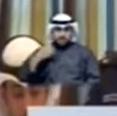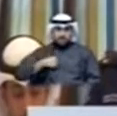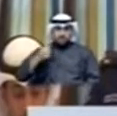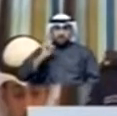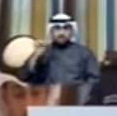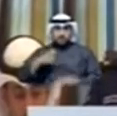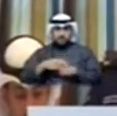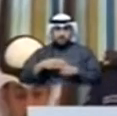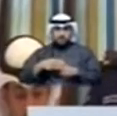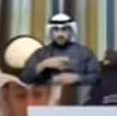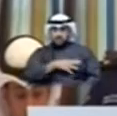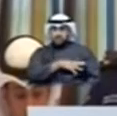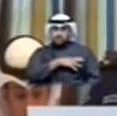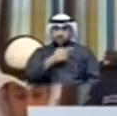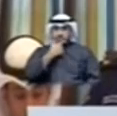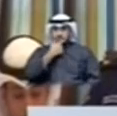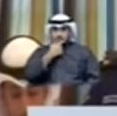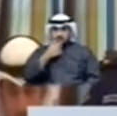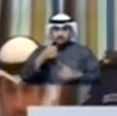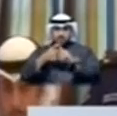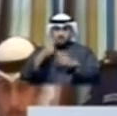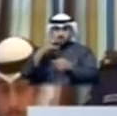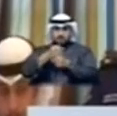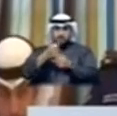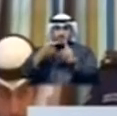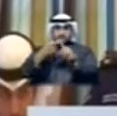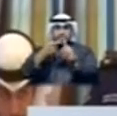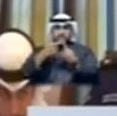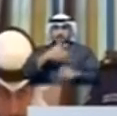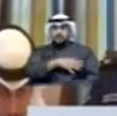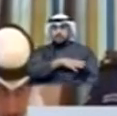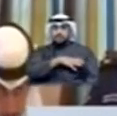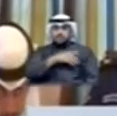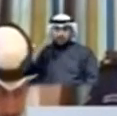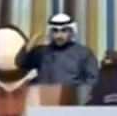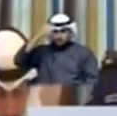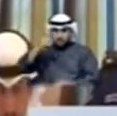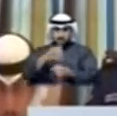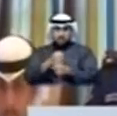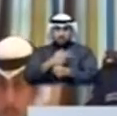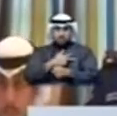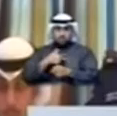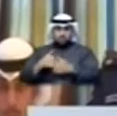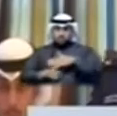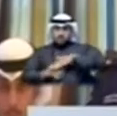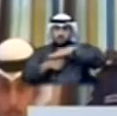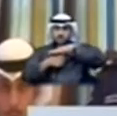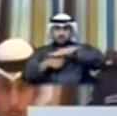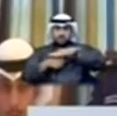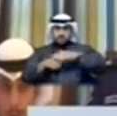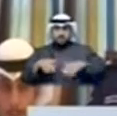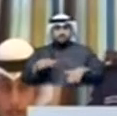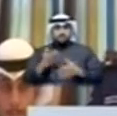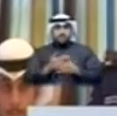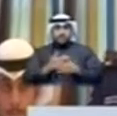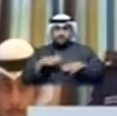ورعاه سيدنا سمو ولي العهد وسيدي سمو رئيس مجلس الوزراء بالاحتفالات الأخيرة اللي